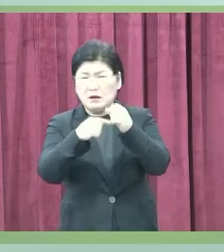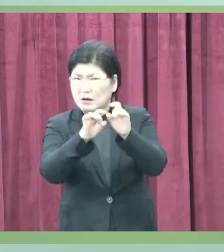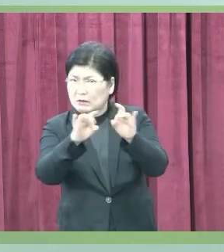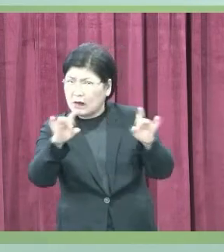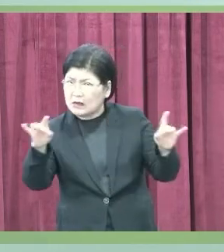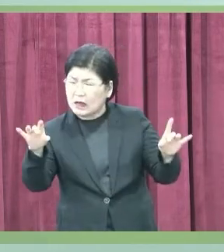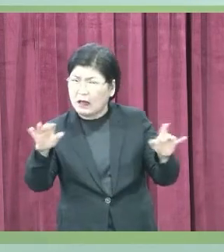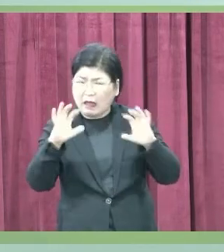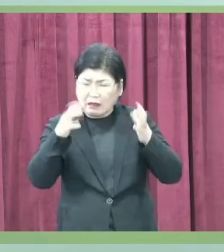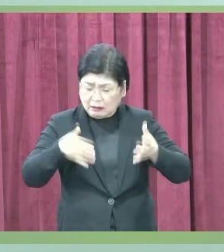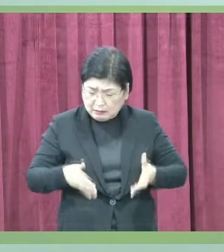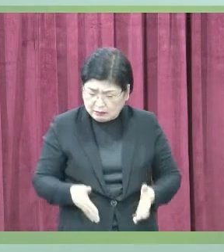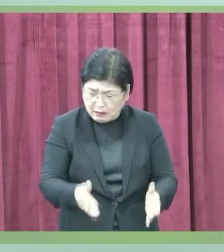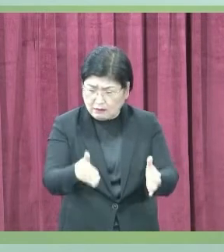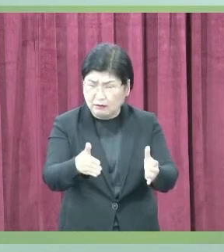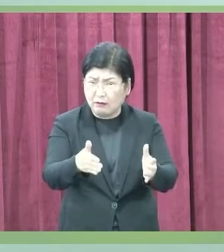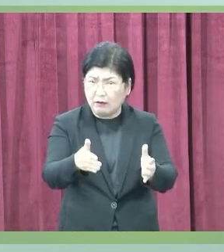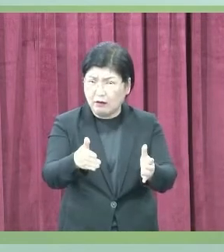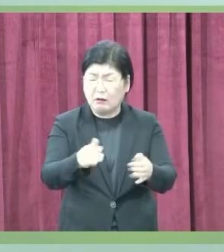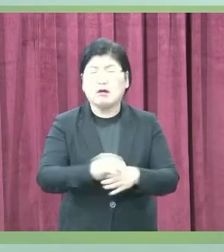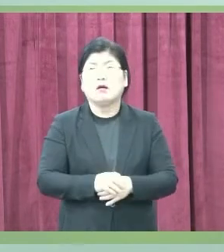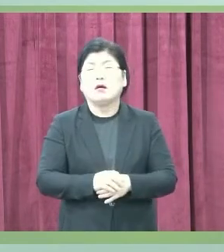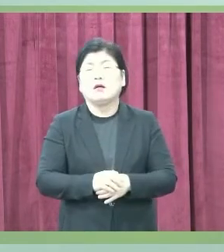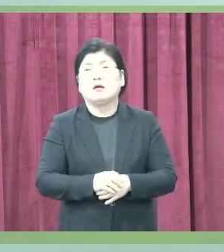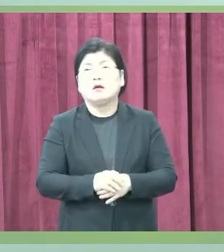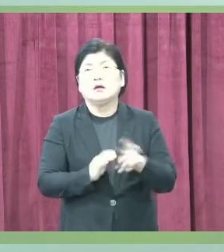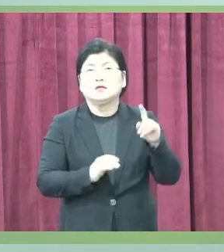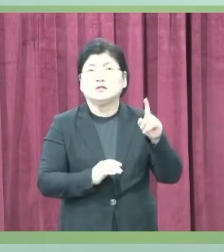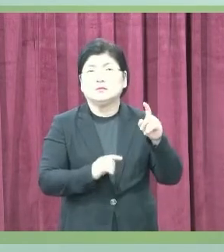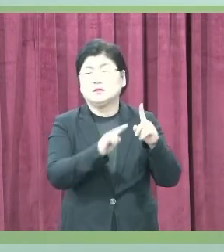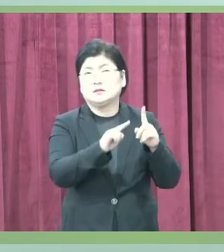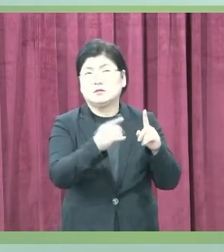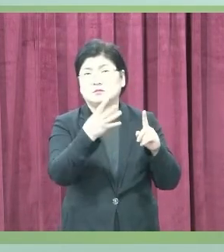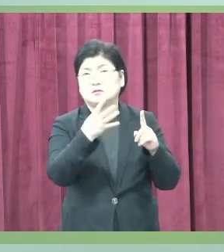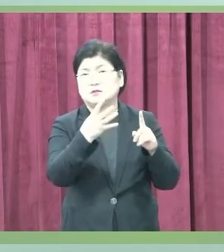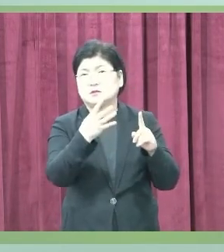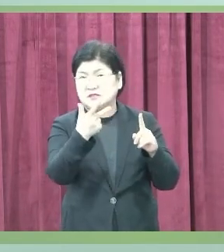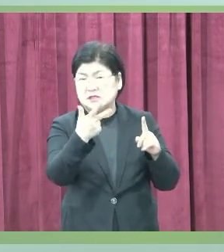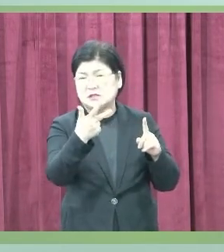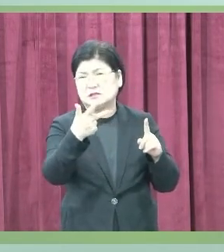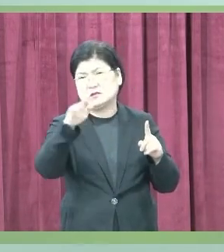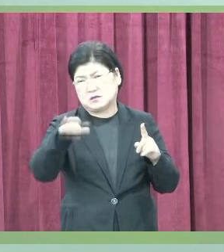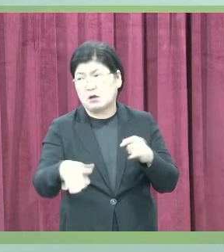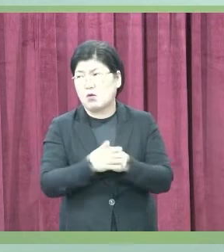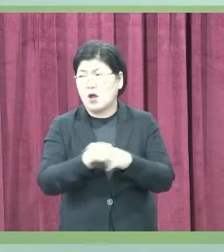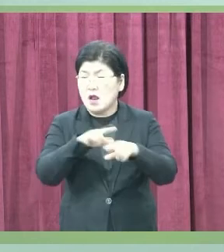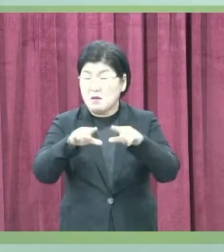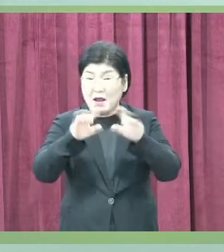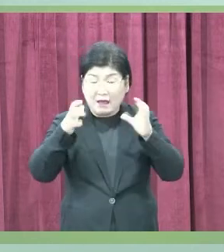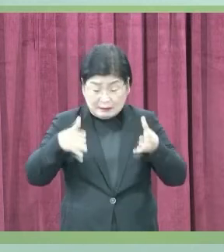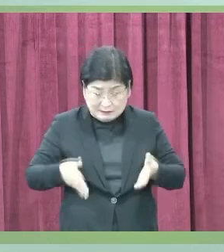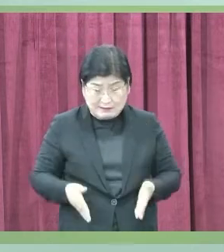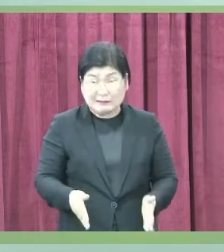총 출생아 수를 해당 연도 연항 인구로 나눈 수인데요. 이게 이제 11.7배 낮고요. 이제 일반 출산율이 가장 느낌에